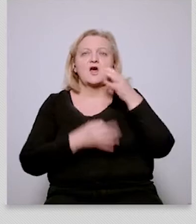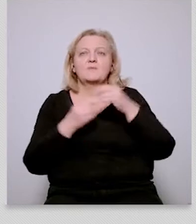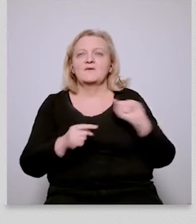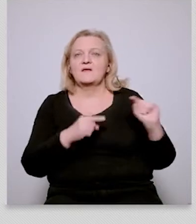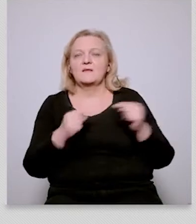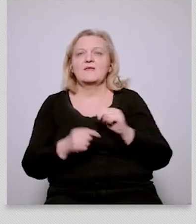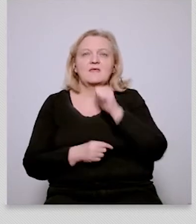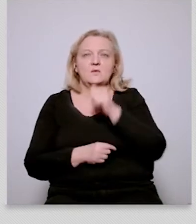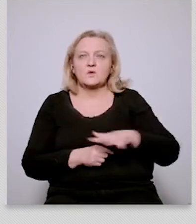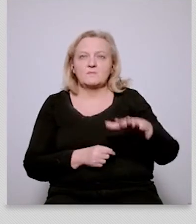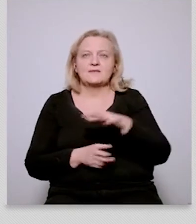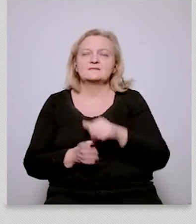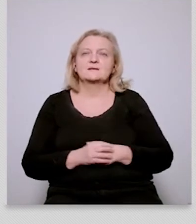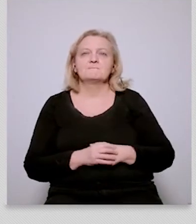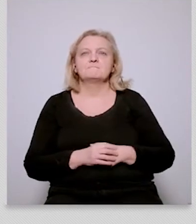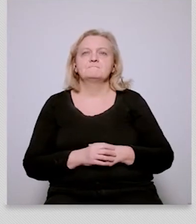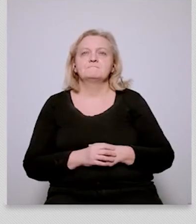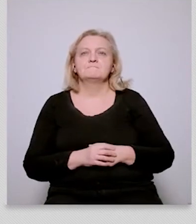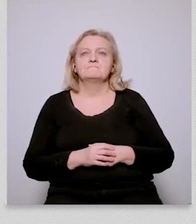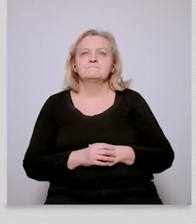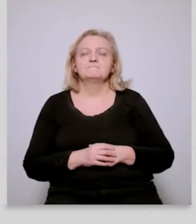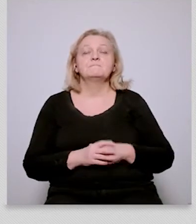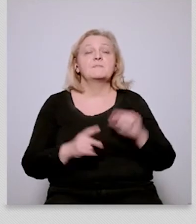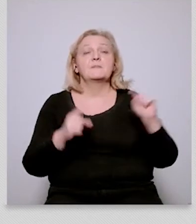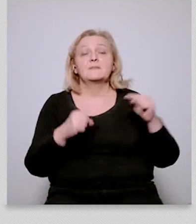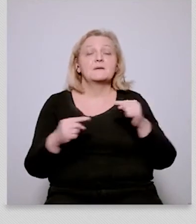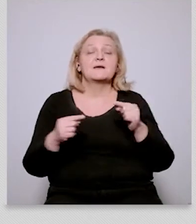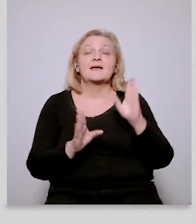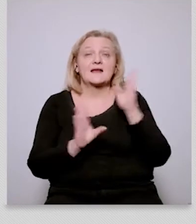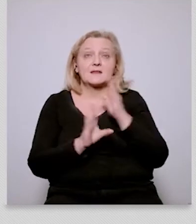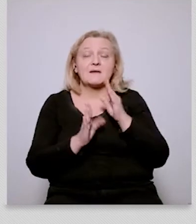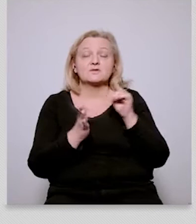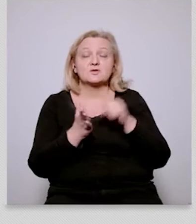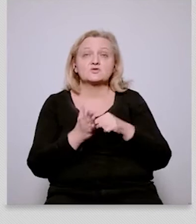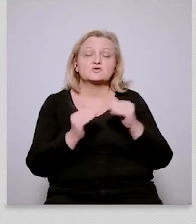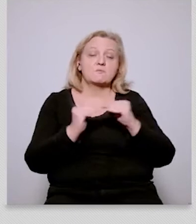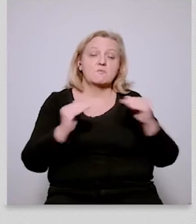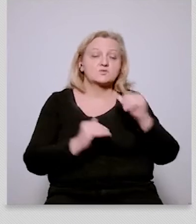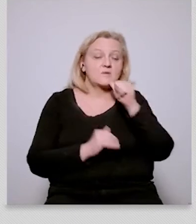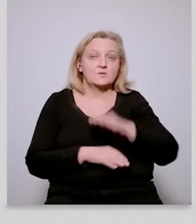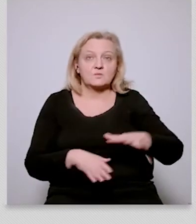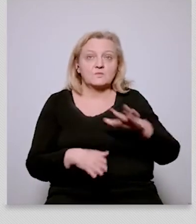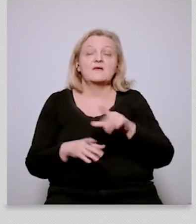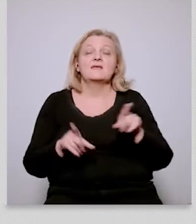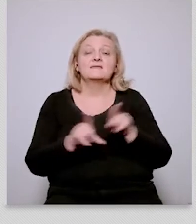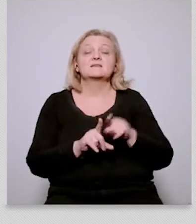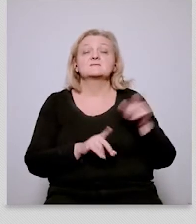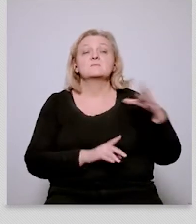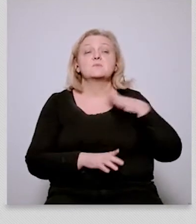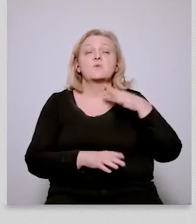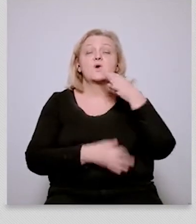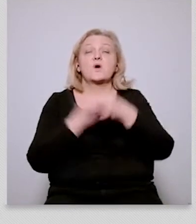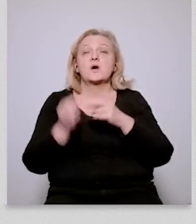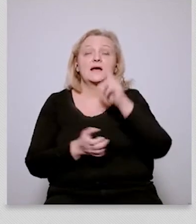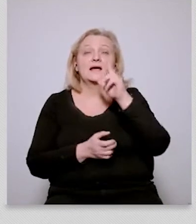europejskiej debacie klimatycznej na poziomie europejskim i wspomniałaś o tym